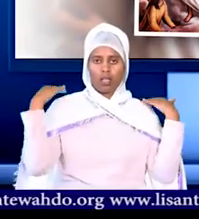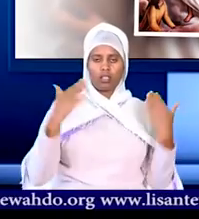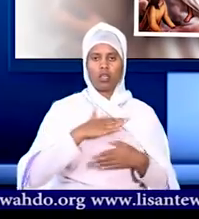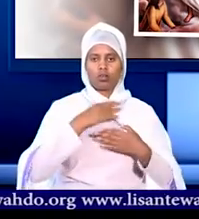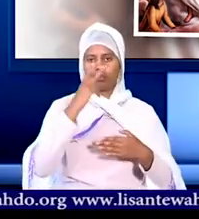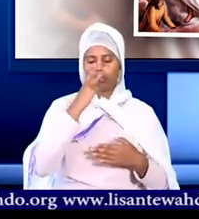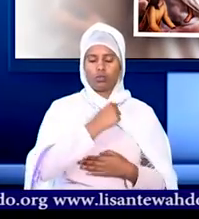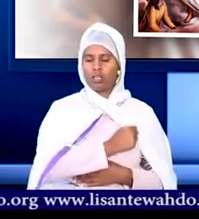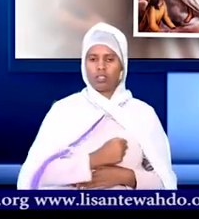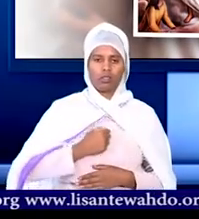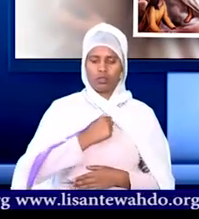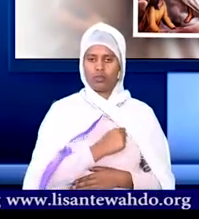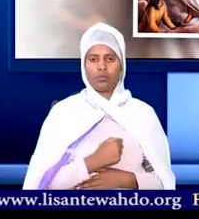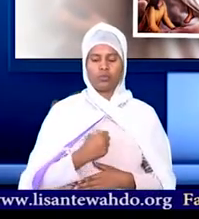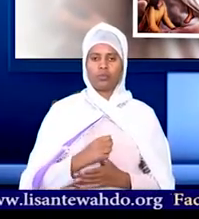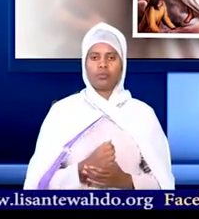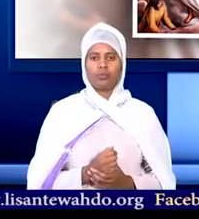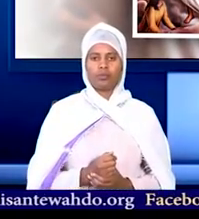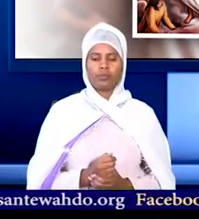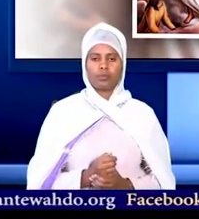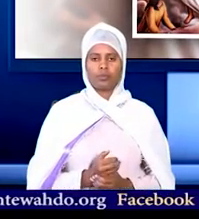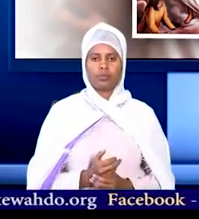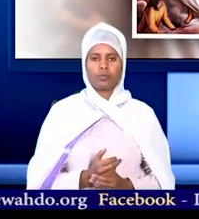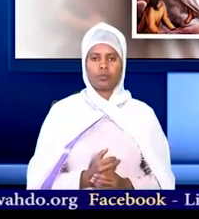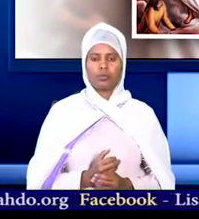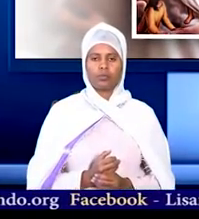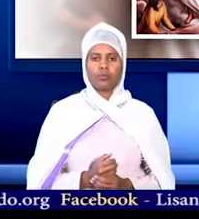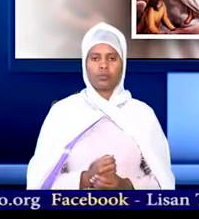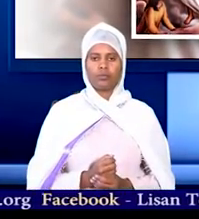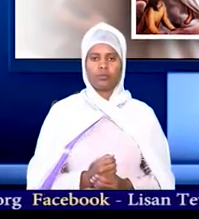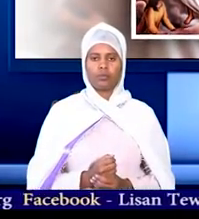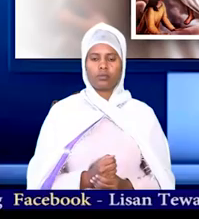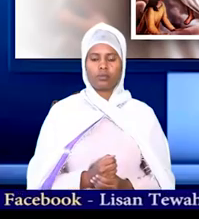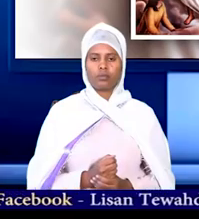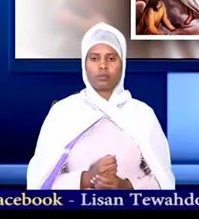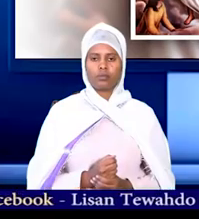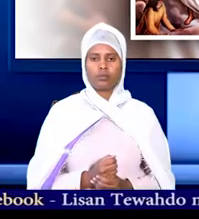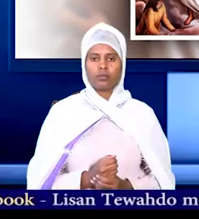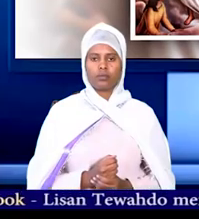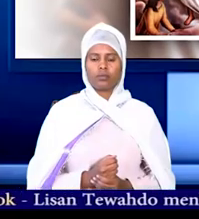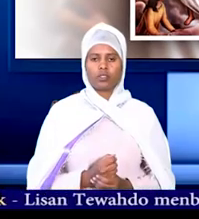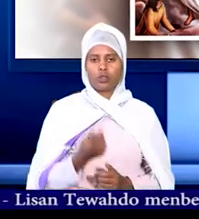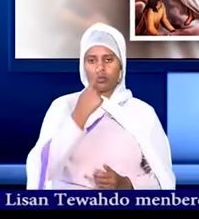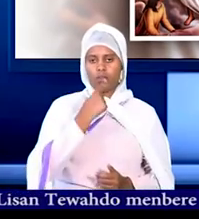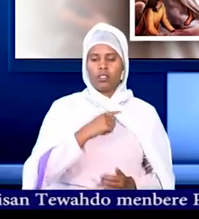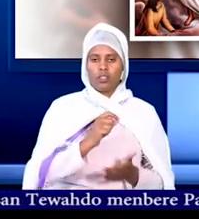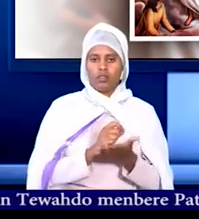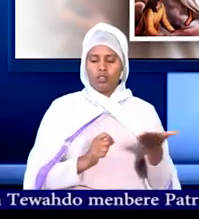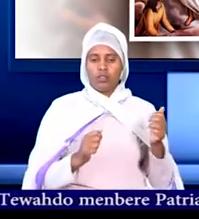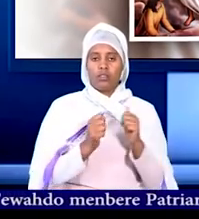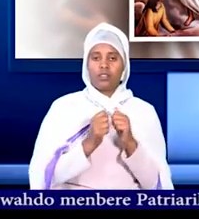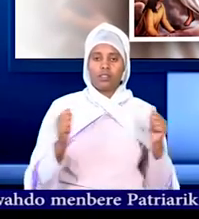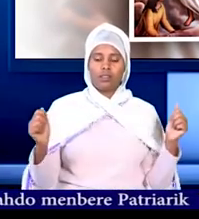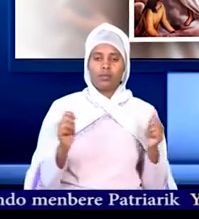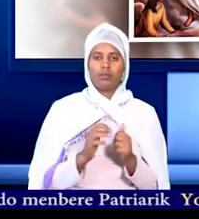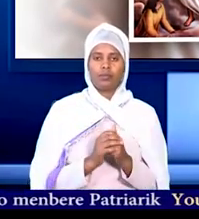ዲያብሎስ በተሓጎሶም ጓሃየ ዲያብሎስ መፅሓፈ ቀሌመጦስ ኩሉ ዝገሊፁ ምዕራፍ ሓደ ጠቂሱ